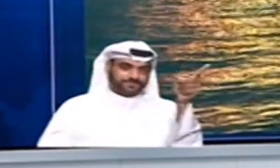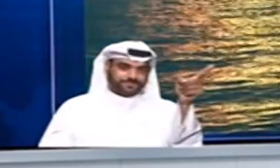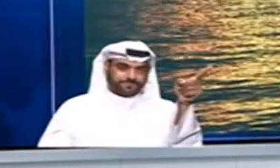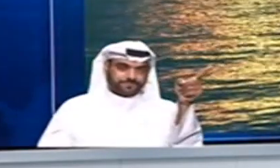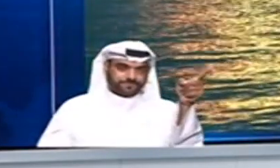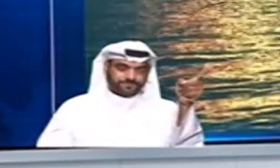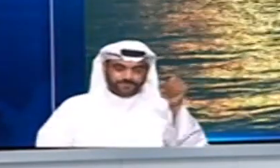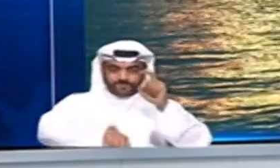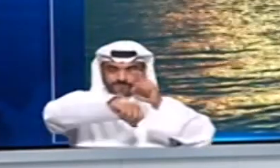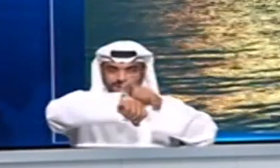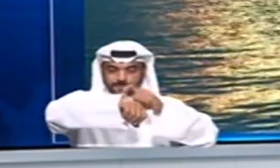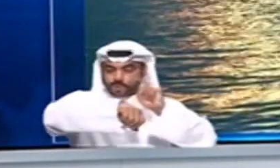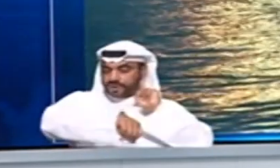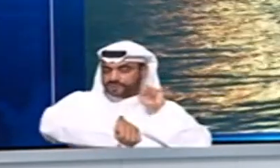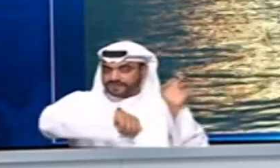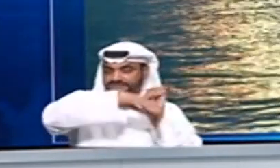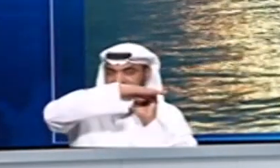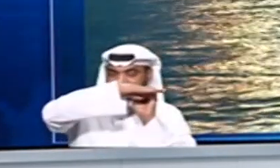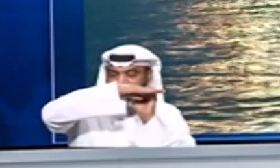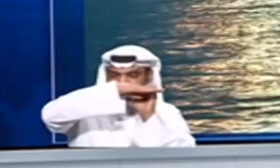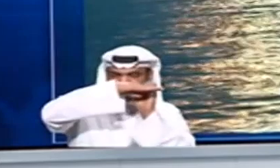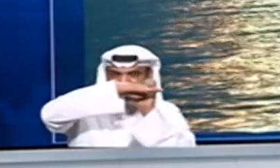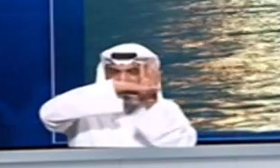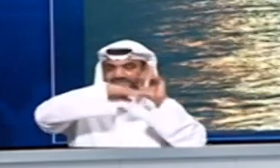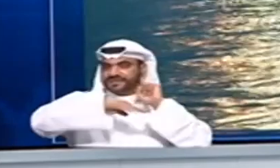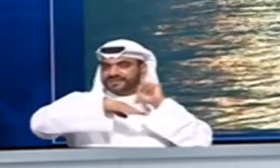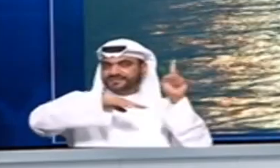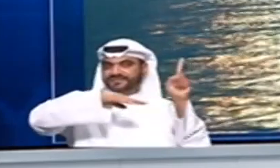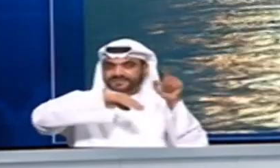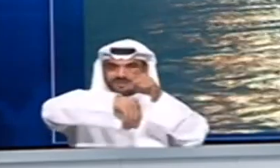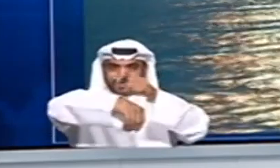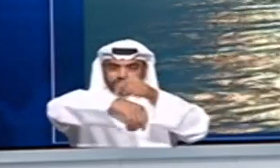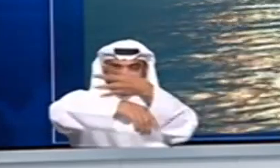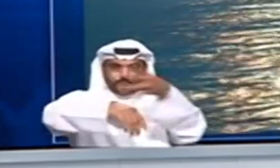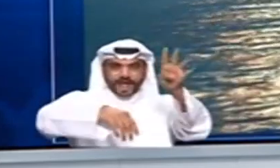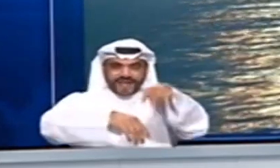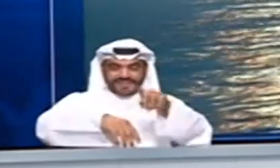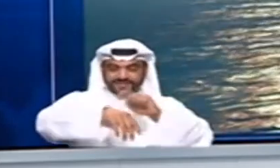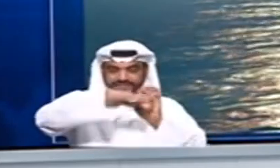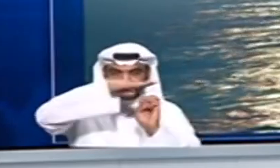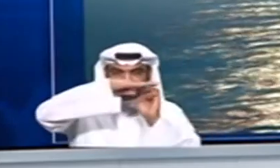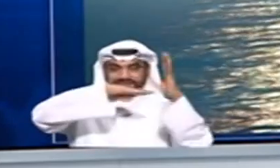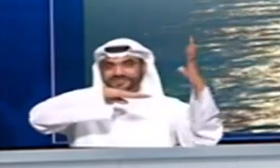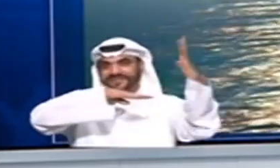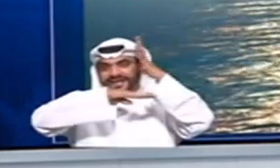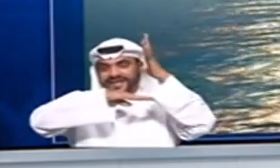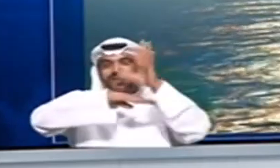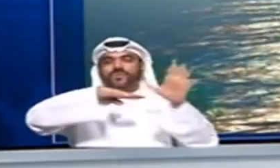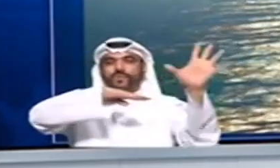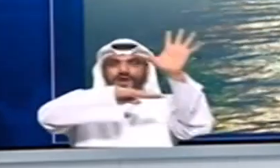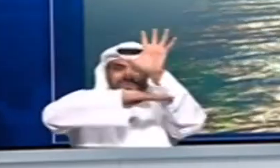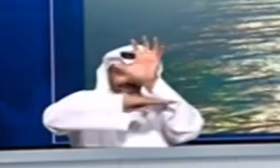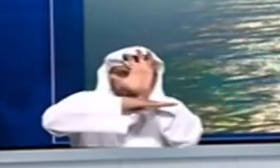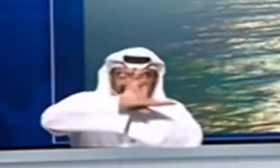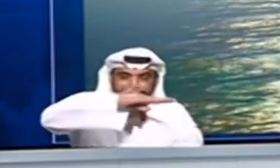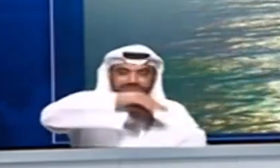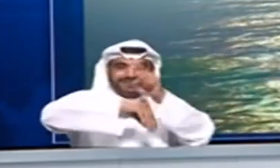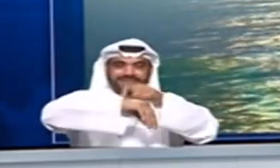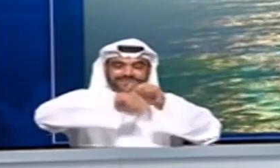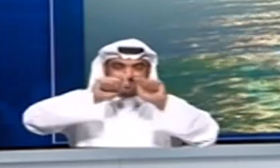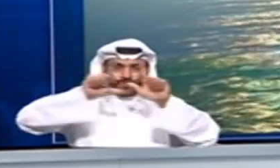8:33 مساء. المواقيت بإذن الله أذان الفجر راح يكون الساعة 4:22، والشروق الساعة 5:41، والمغرب الساعة